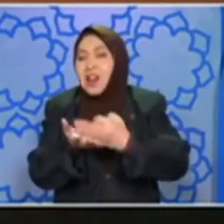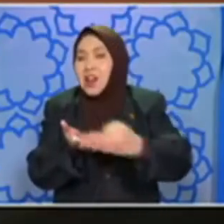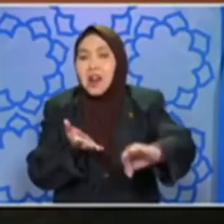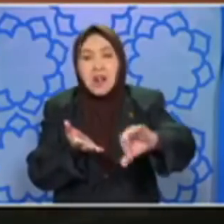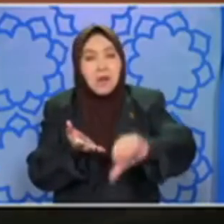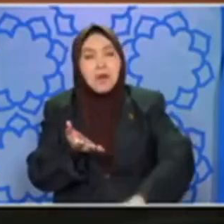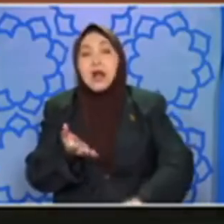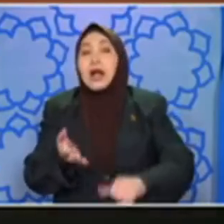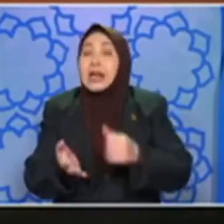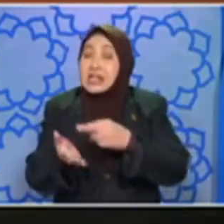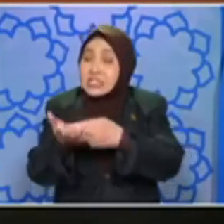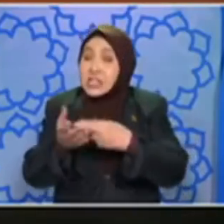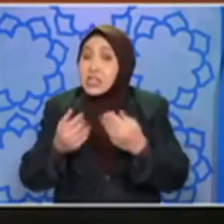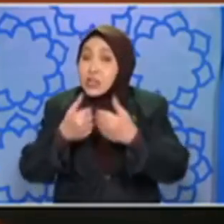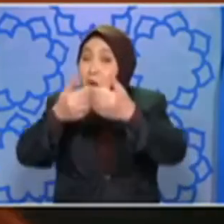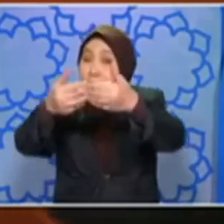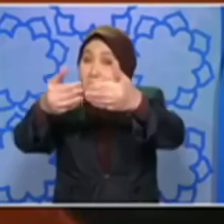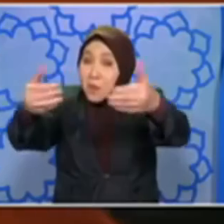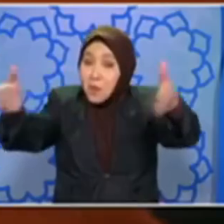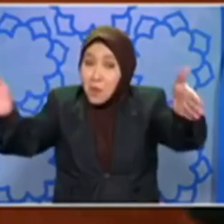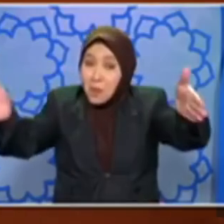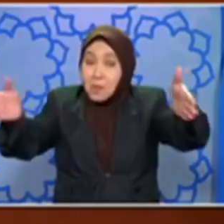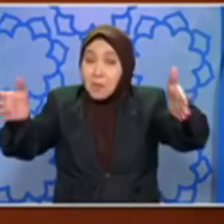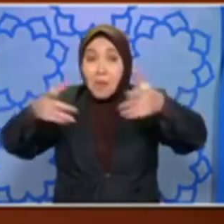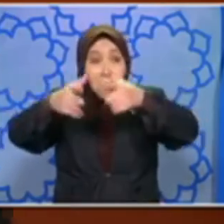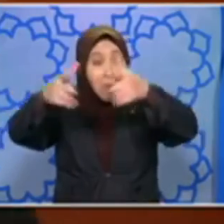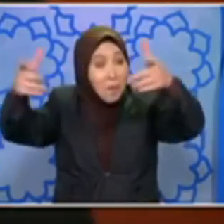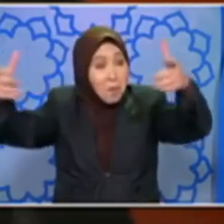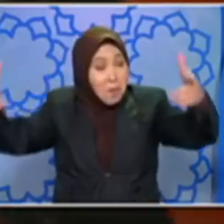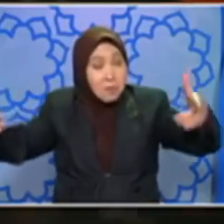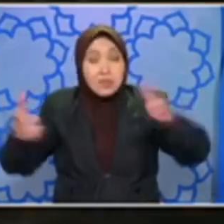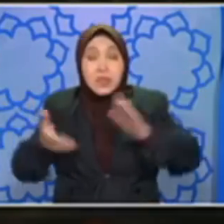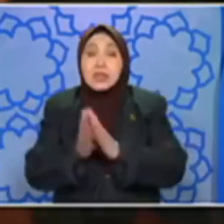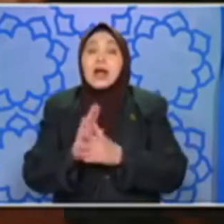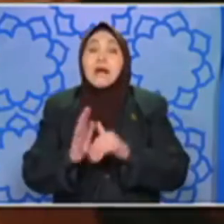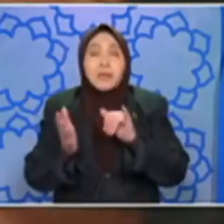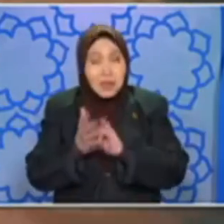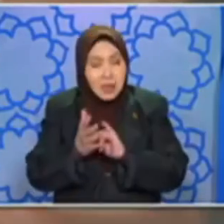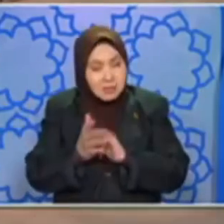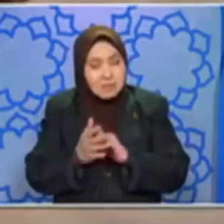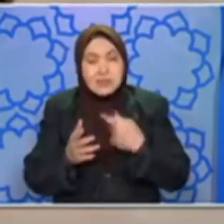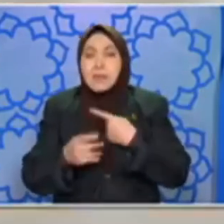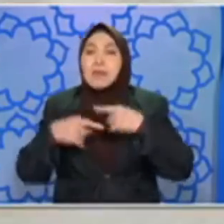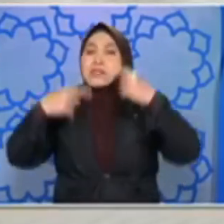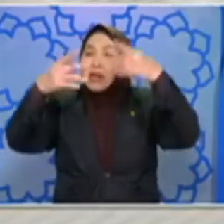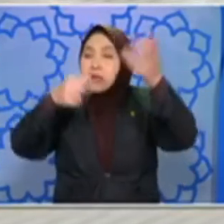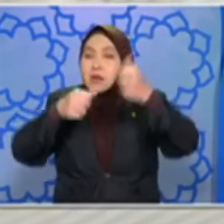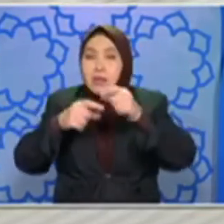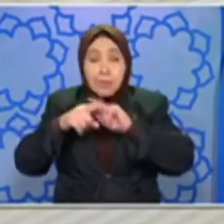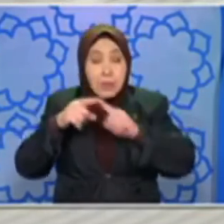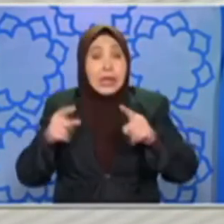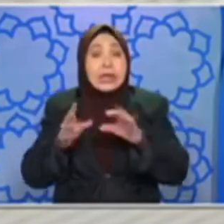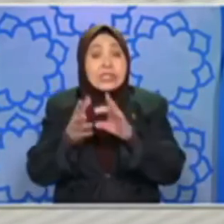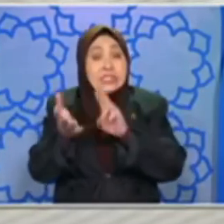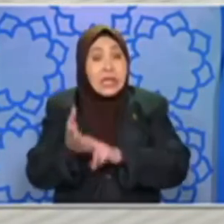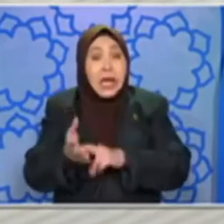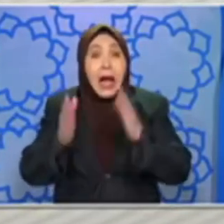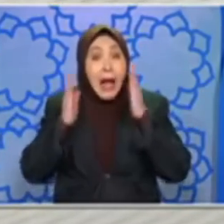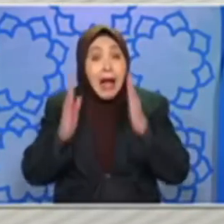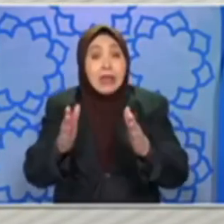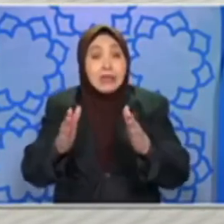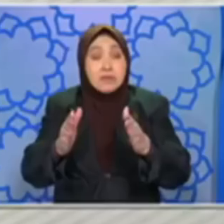lapang, jadi begitulah keretanya, kan? Tapi kalau katakan rezekinya dihadkan, ya, itu